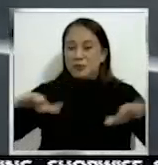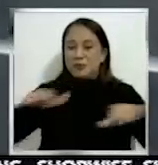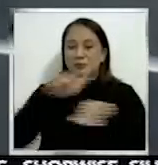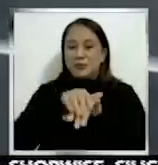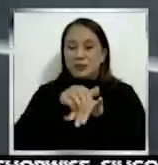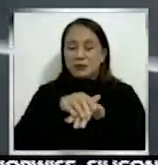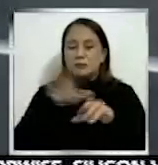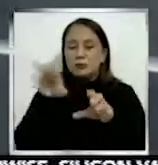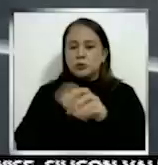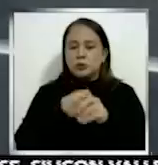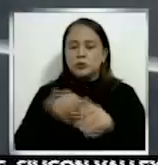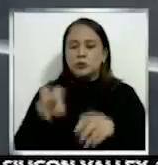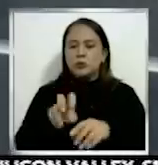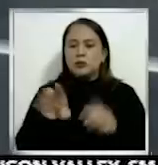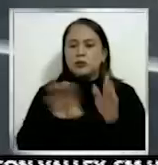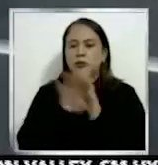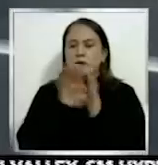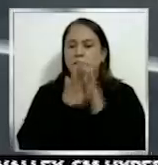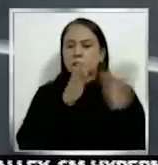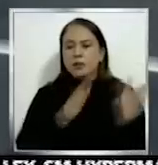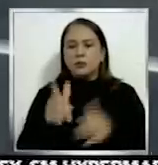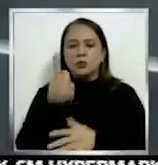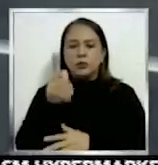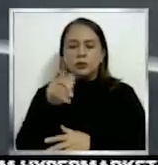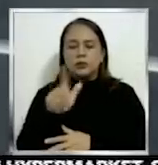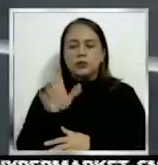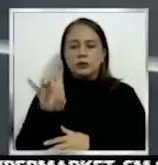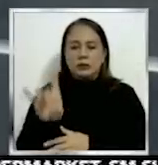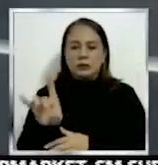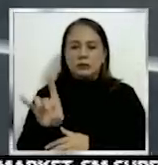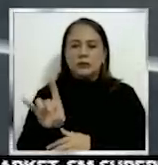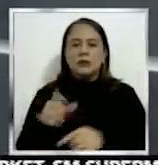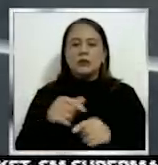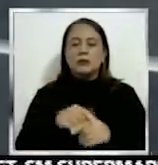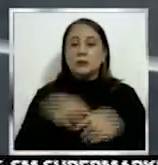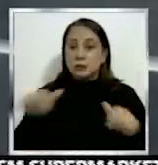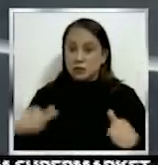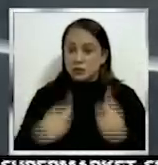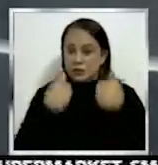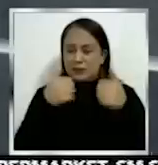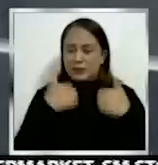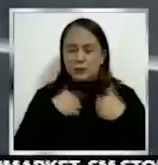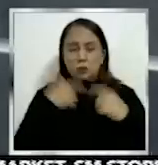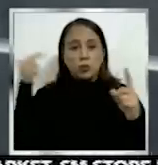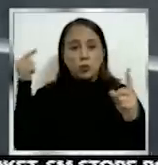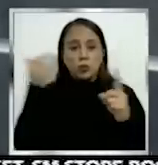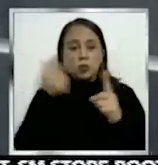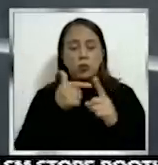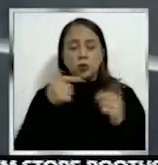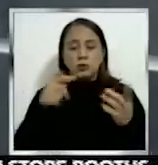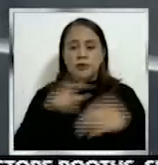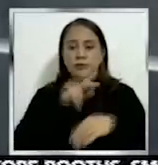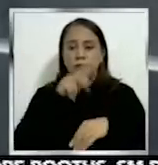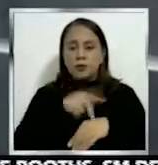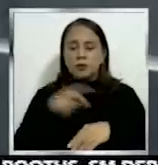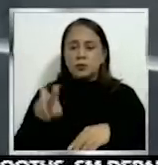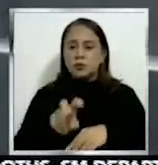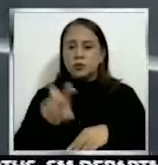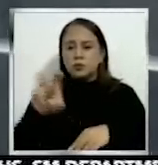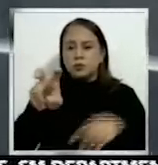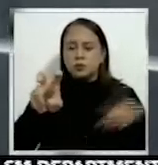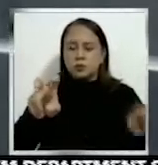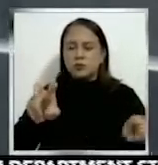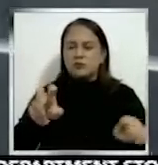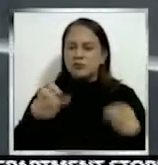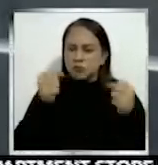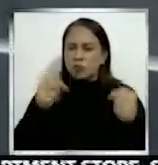kanilang development plan hanggang 2028. At sa kabila ng hamong yan, tinatarget daw ng bansa na maging tourism powerhouse ng Asia. Yan ang